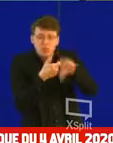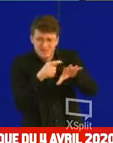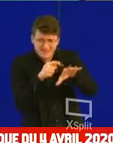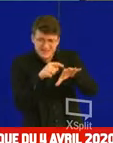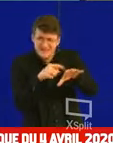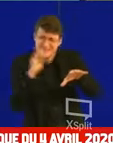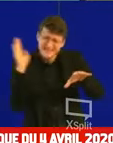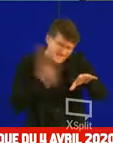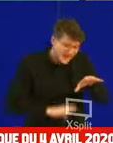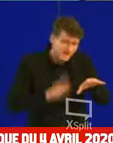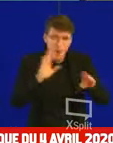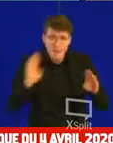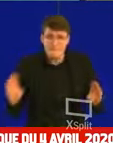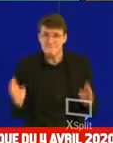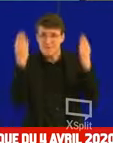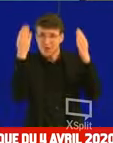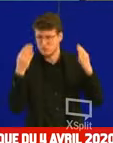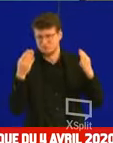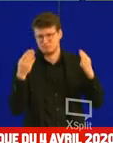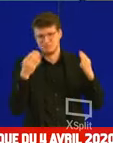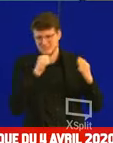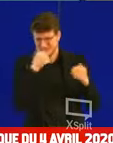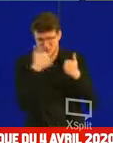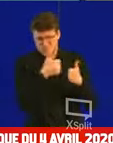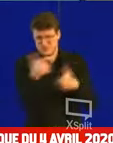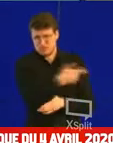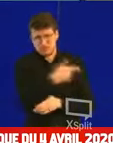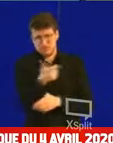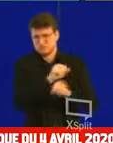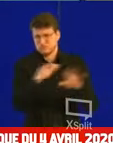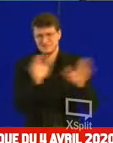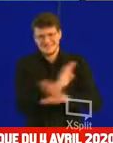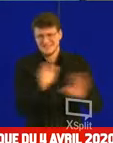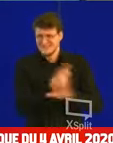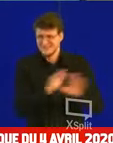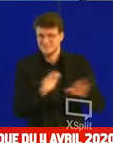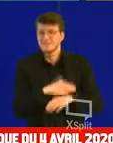vos théories féministes au